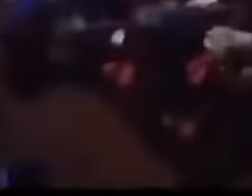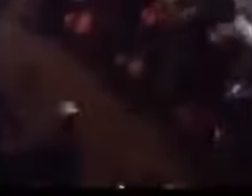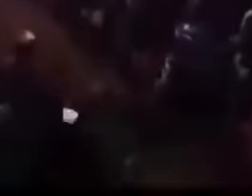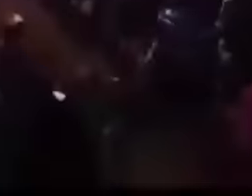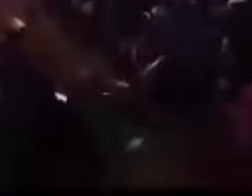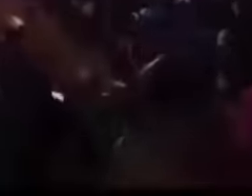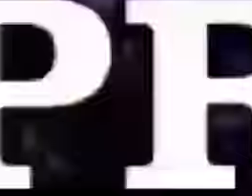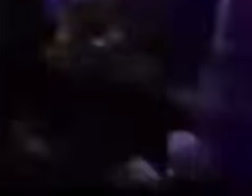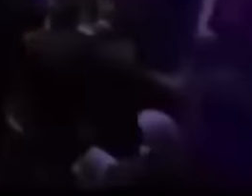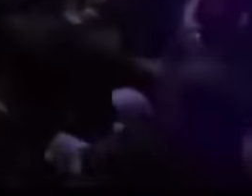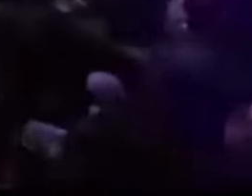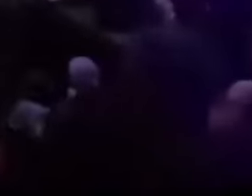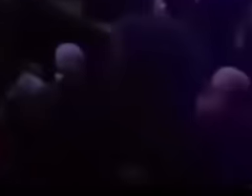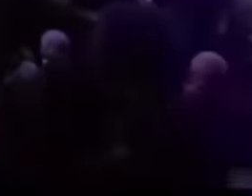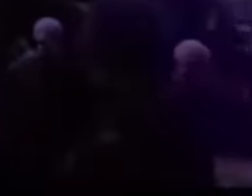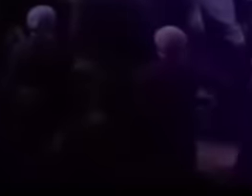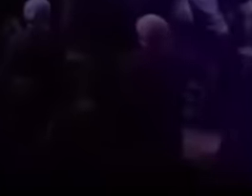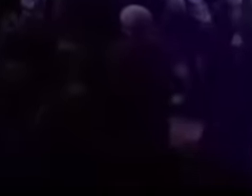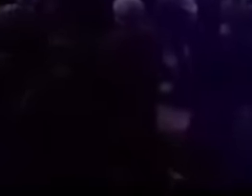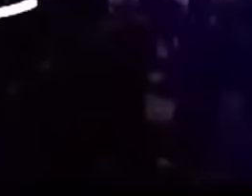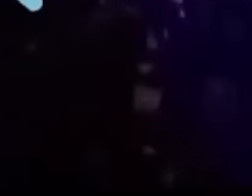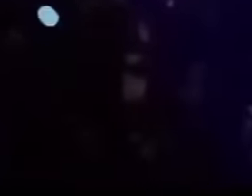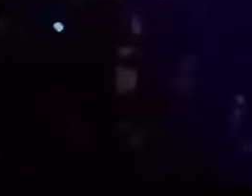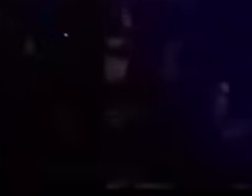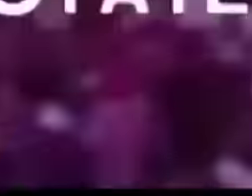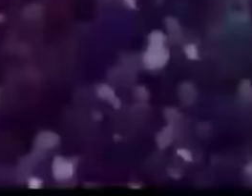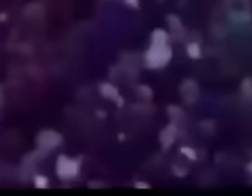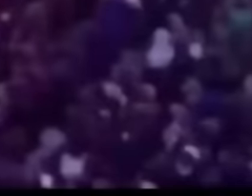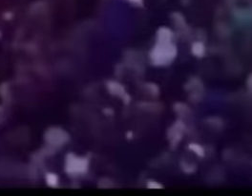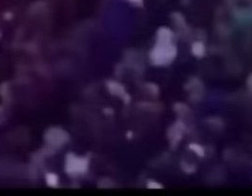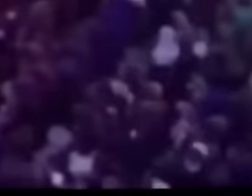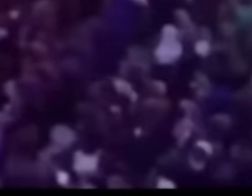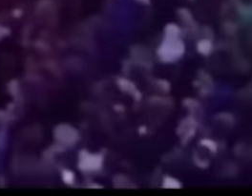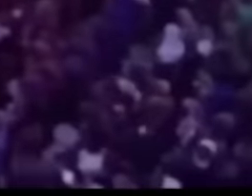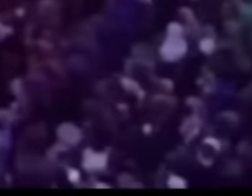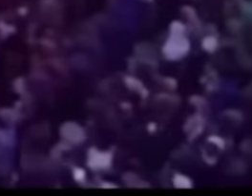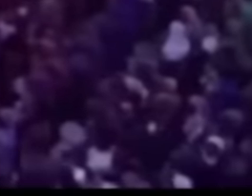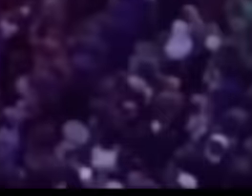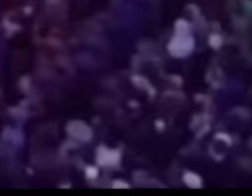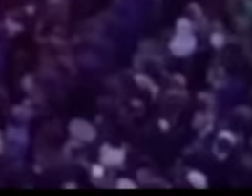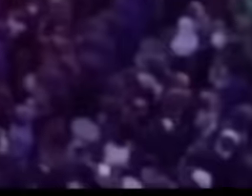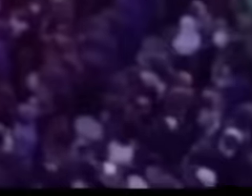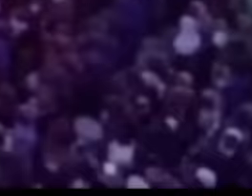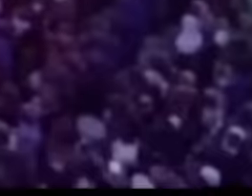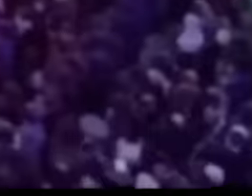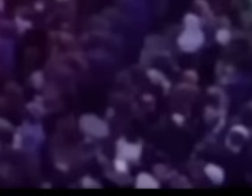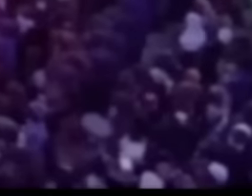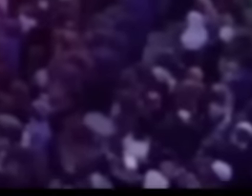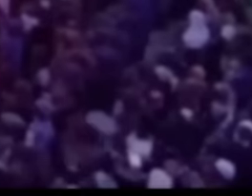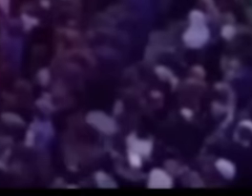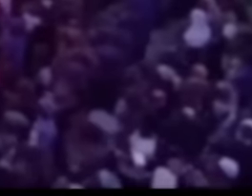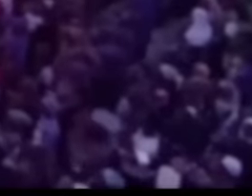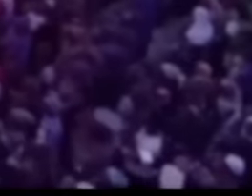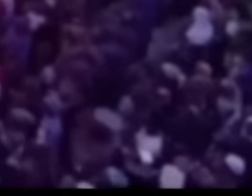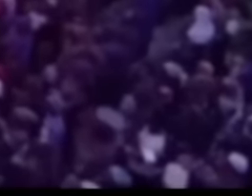tí a kò lè dá dúró. 72 hours ló fún wa pẹ́ marathon prayer. Sọ́mọ́yé ní Ṣébíọ́bá National Camp, Lagos Ìbàdàn